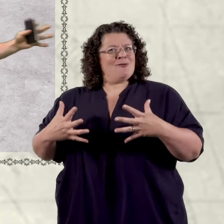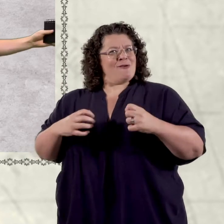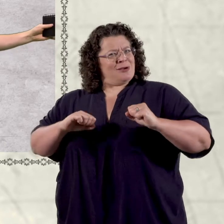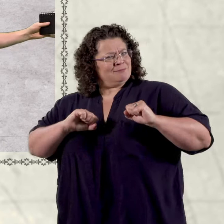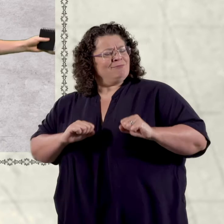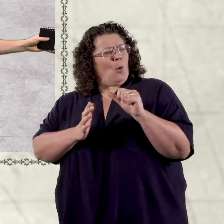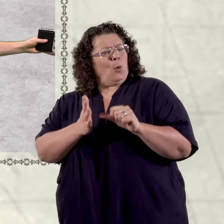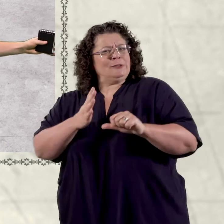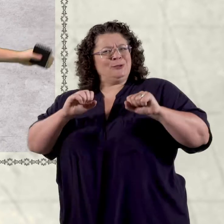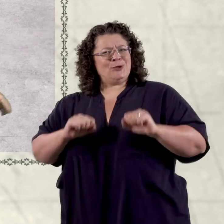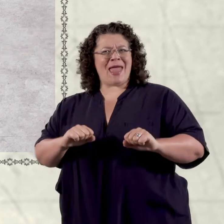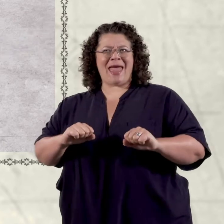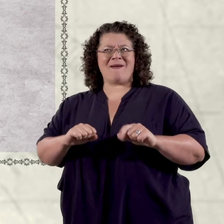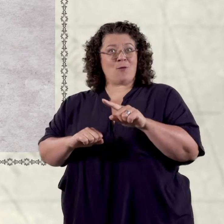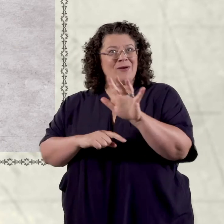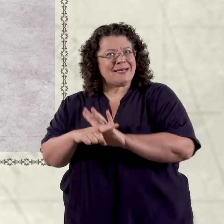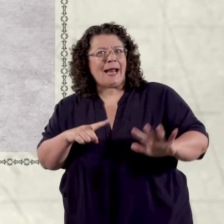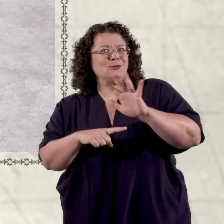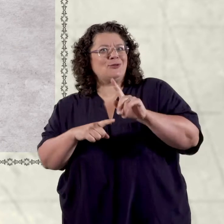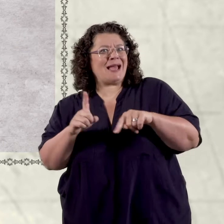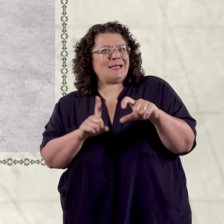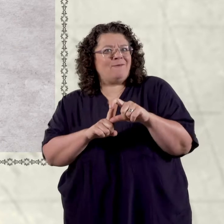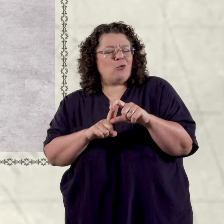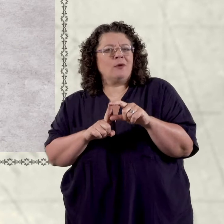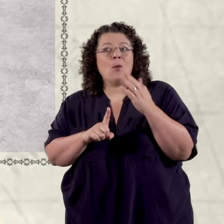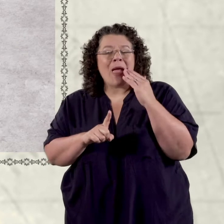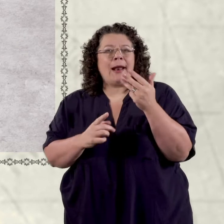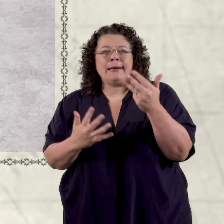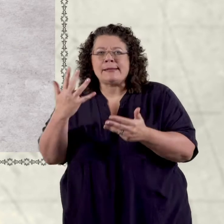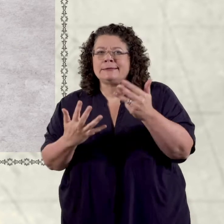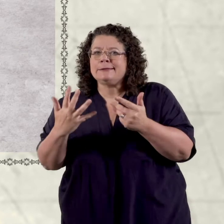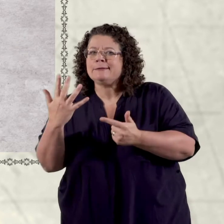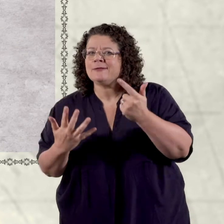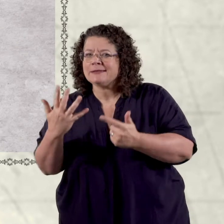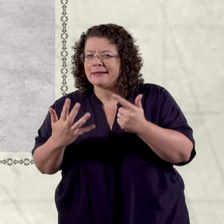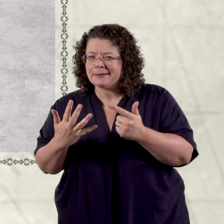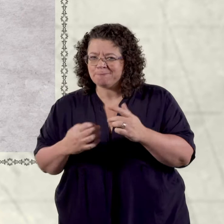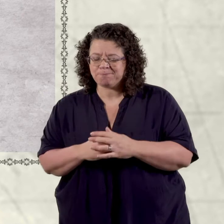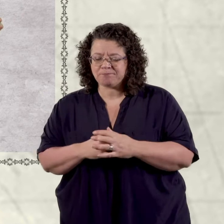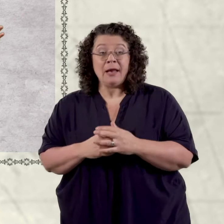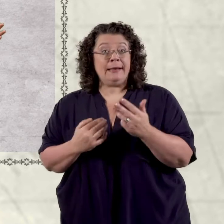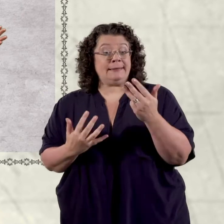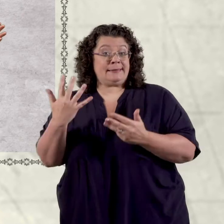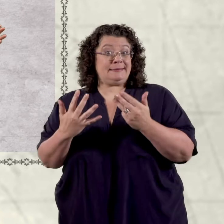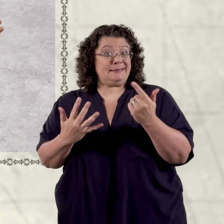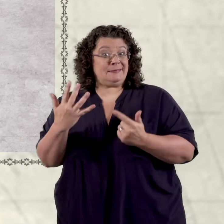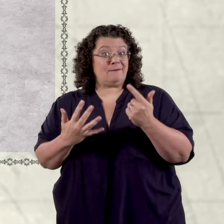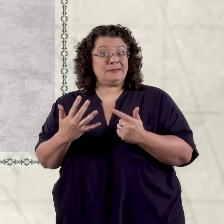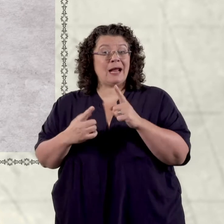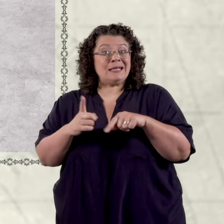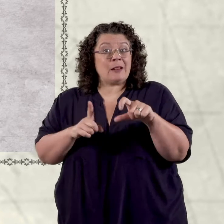yr Eisteddfod Cenedlaethol yn 1917. Eisteddfod mewn lle o'r enw Pen Bedw,